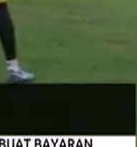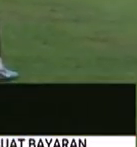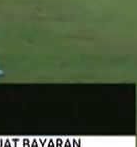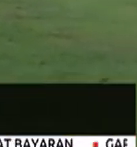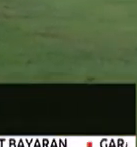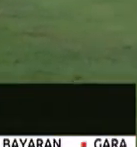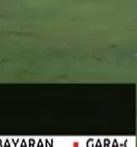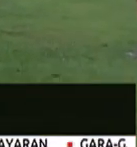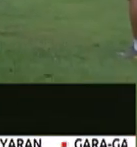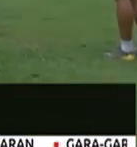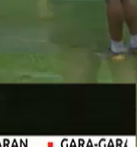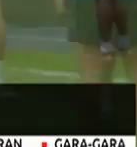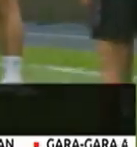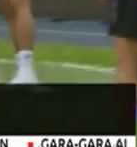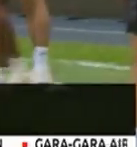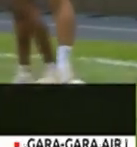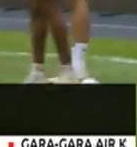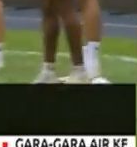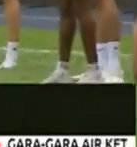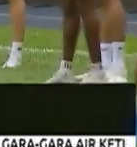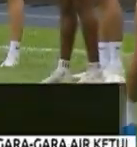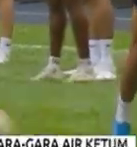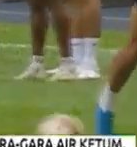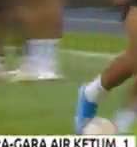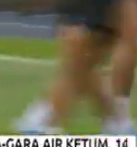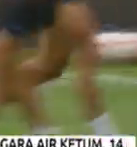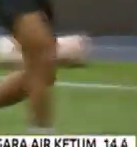Dan perlawanan akhir Piala Malaysia.